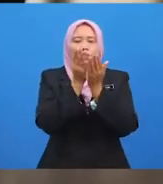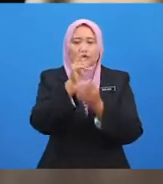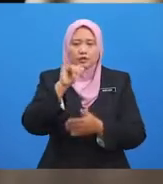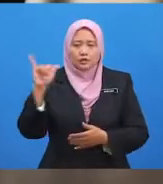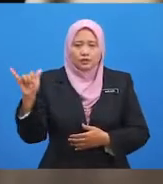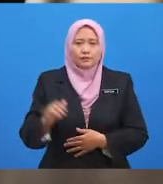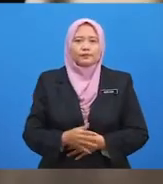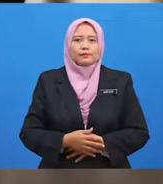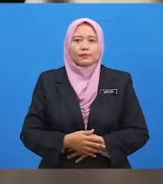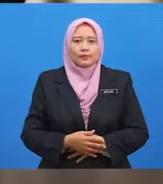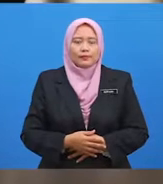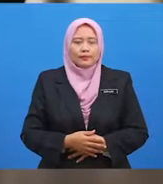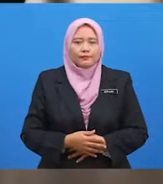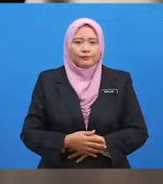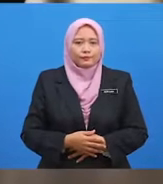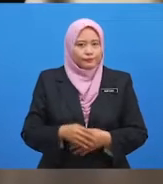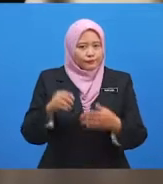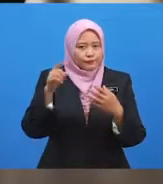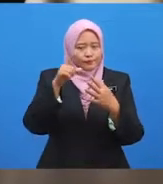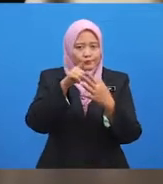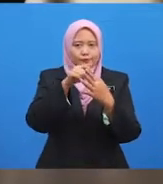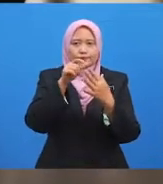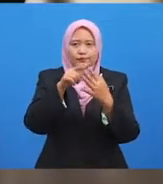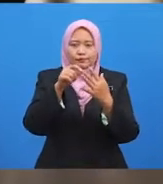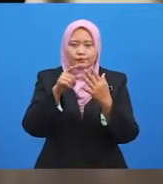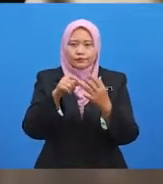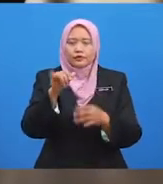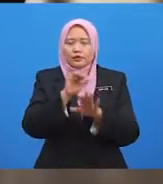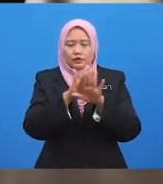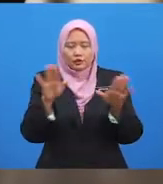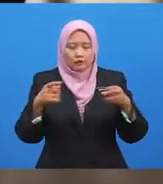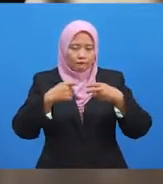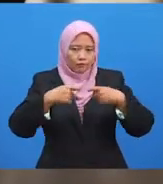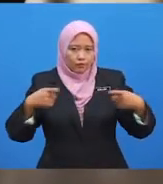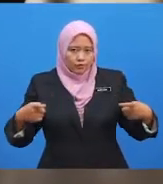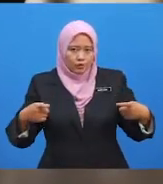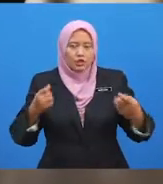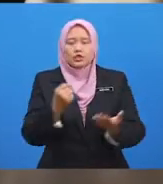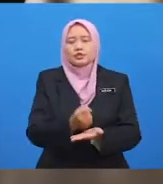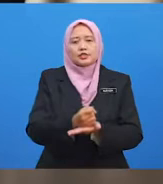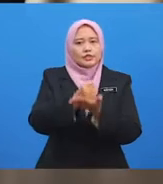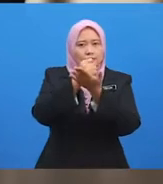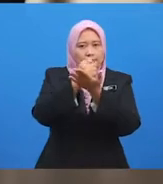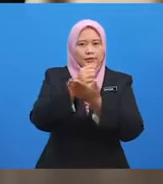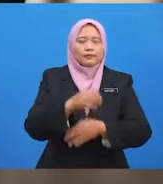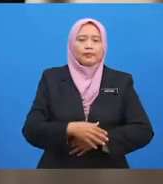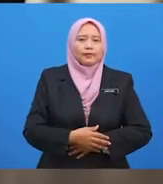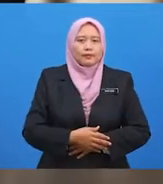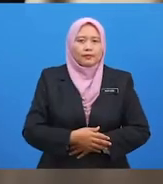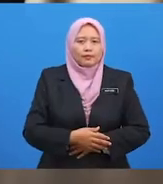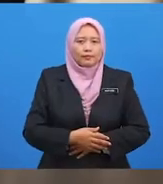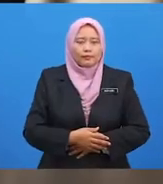hadits ini bahwa salah satu Amalan kita yang tidak terputus ialah sedekah jariyah